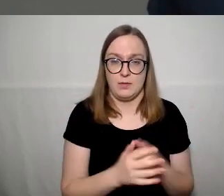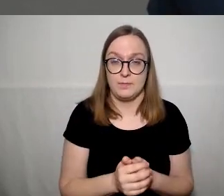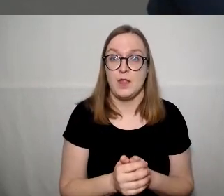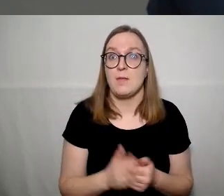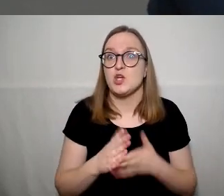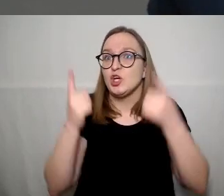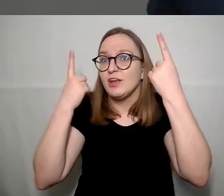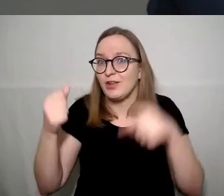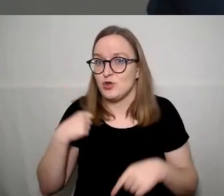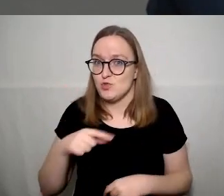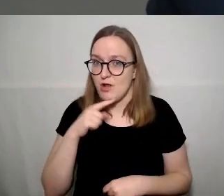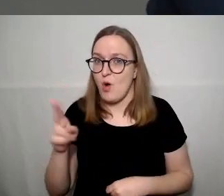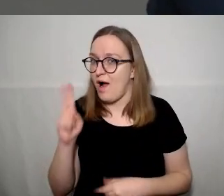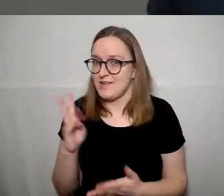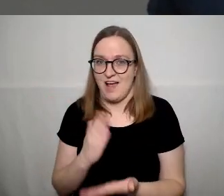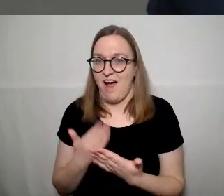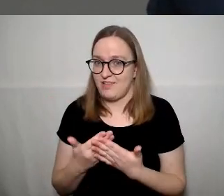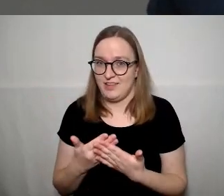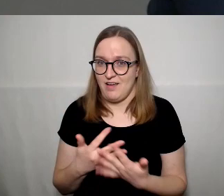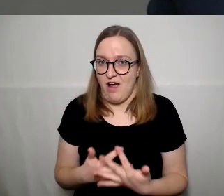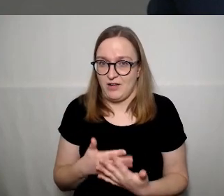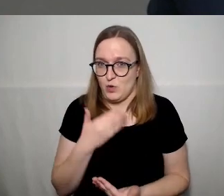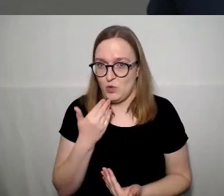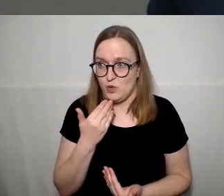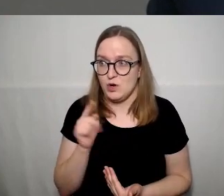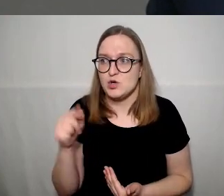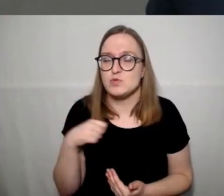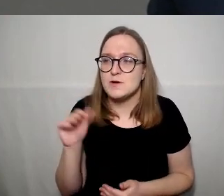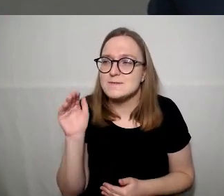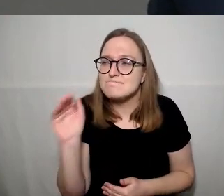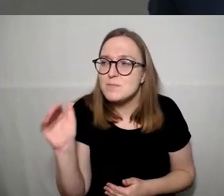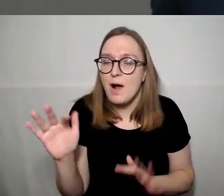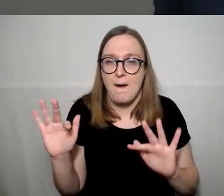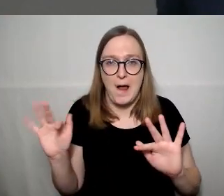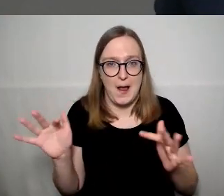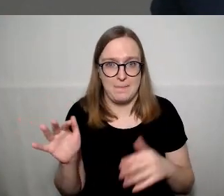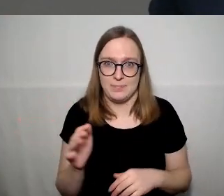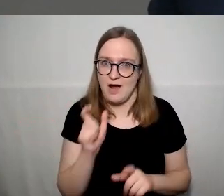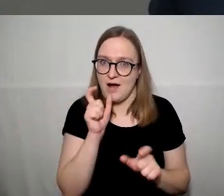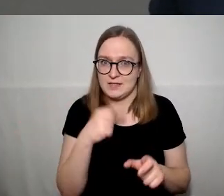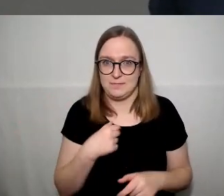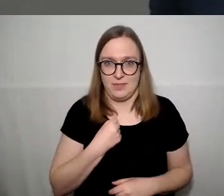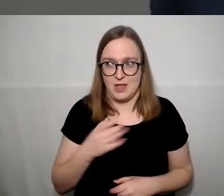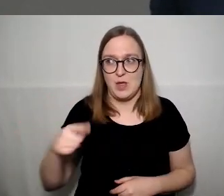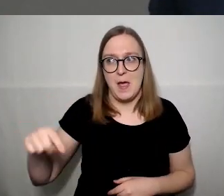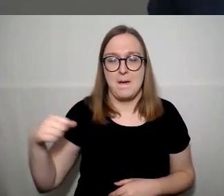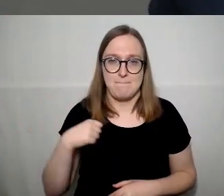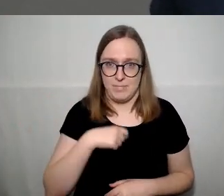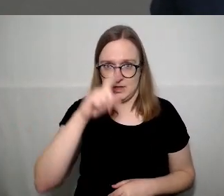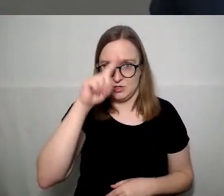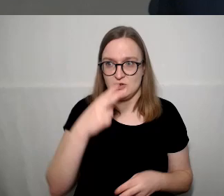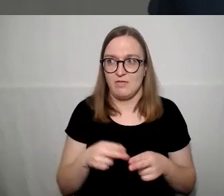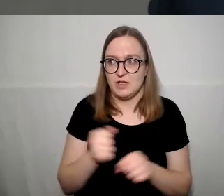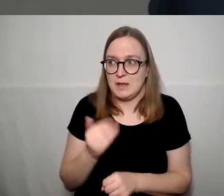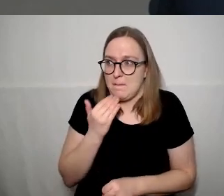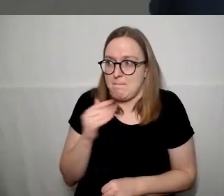labai daug ir dabar aš atsakymu, aišku, kaip juos pasiekti čia neturiu, nes kaip juos pasiekti, jie geriausiai ir žino, tai pirmiausia, reikėtų jų pačių ir paklausti. Ta